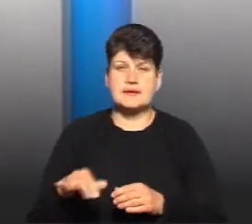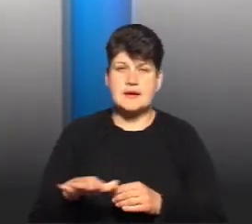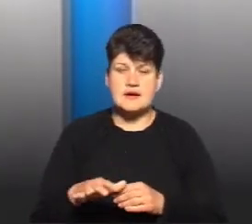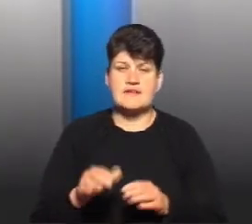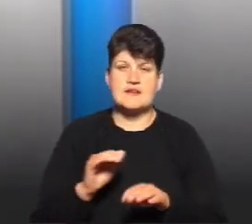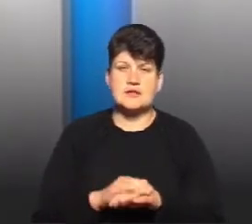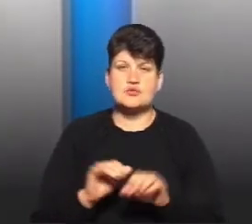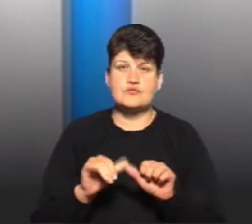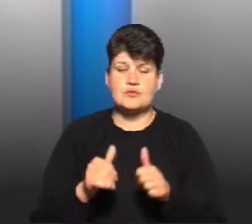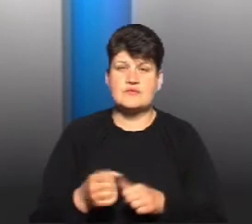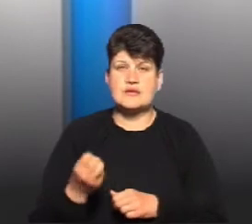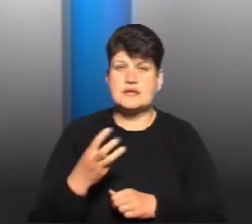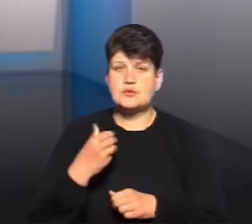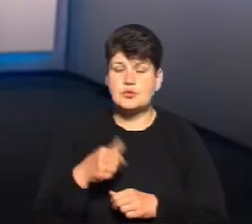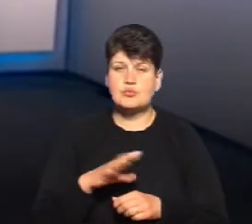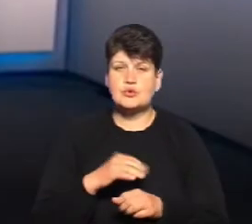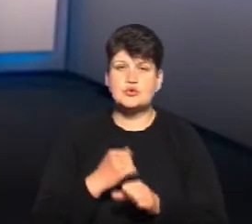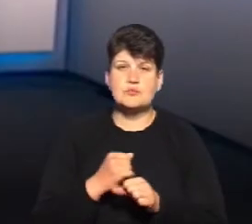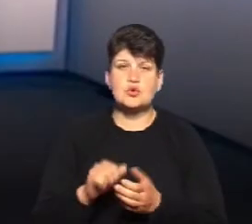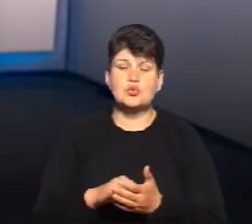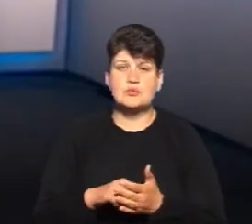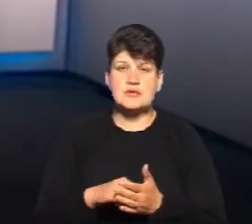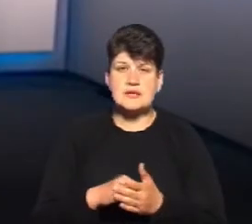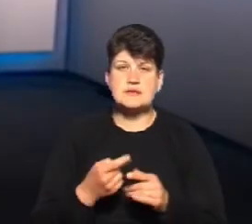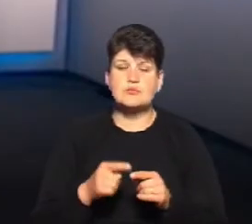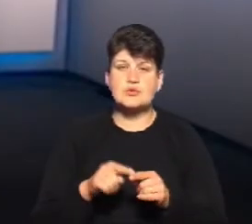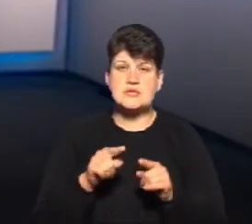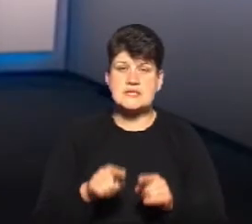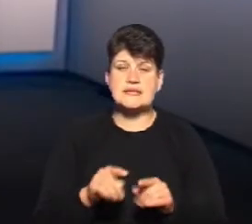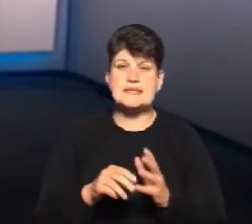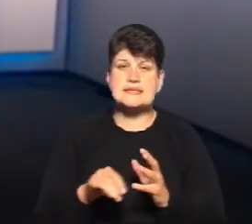2013 році була зроблена документація відповідно по цих заповідних землях.